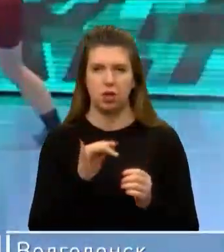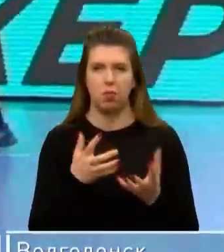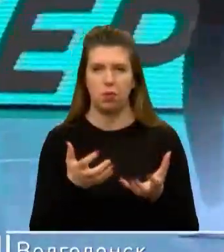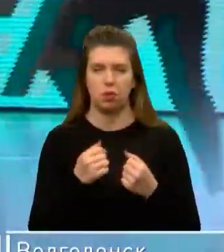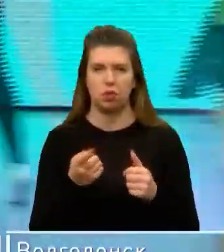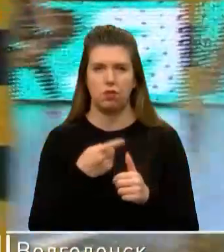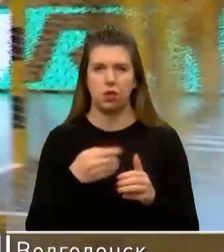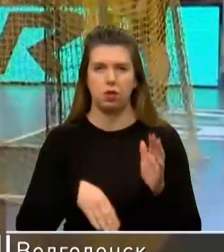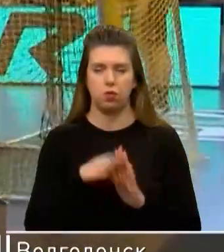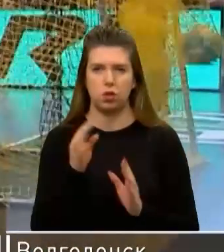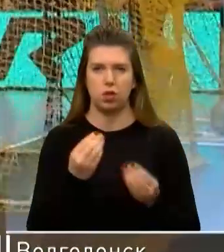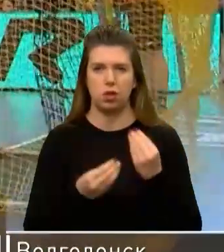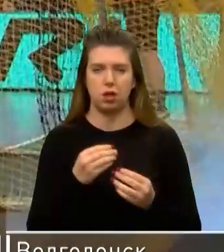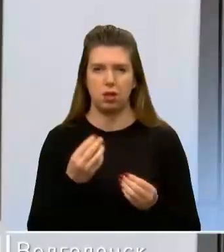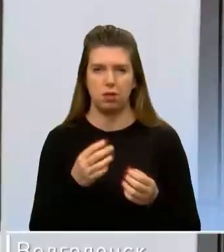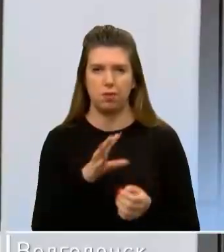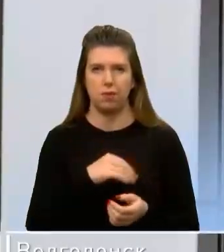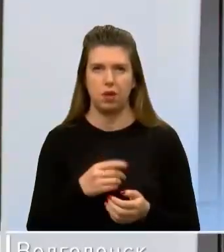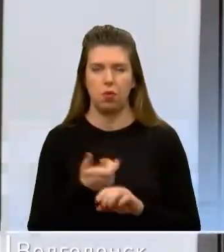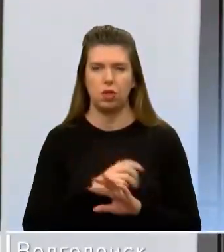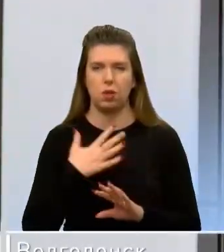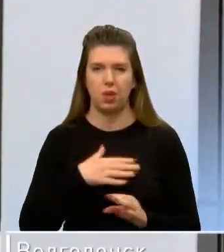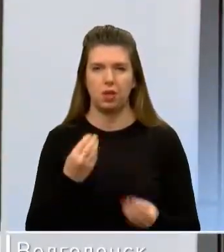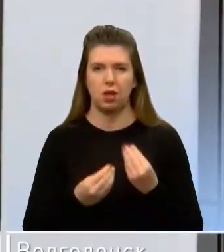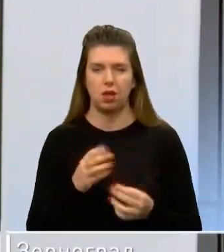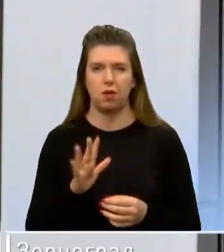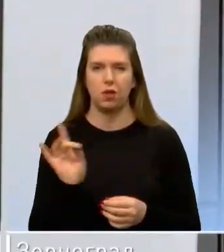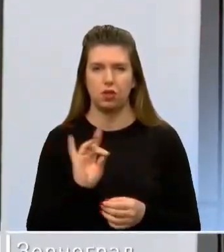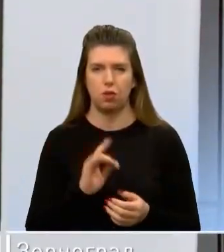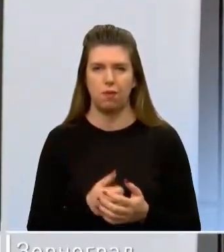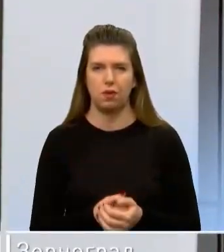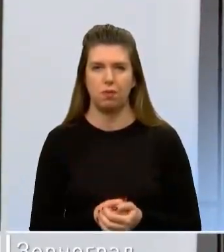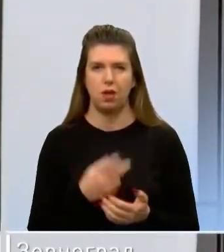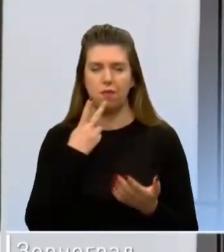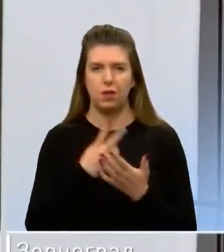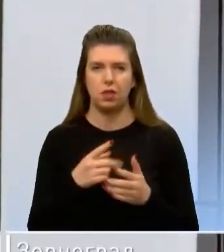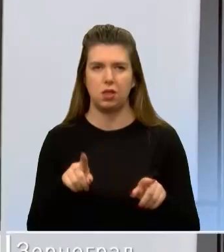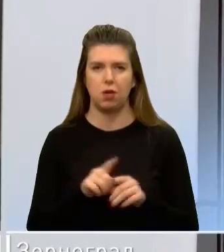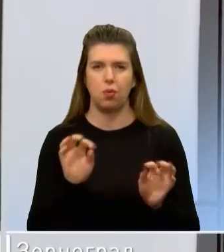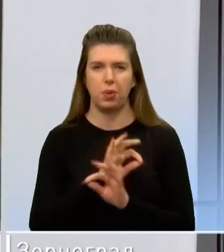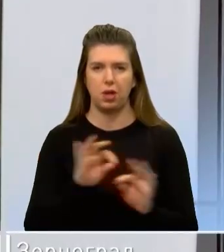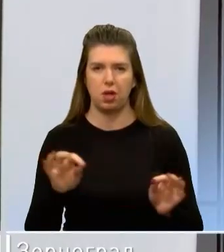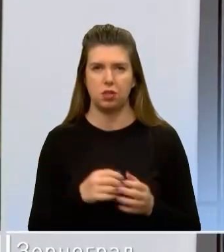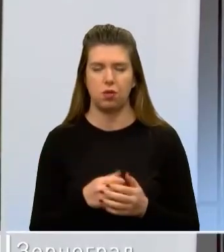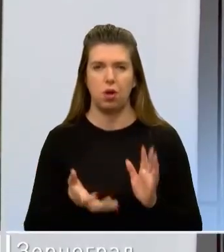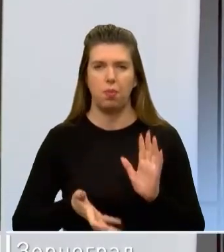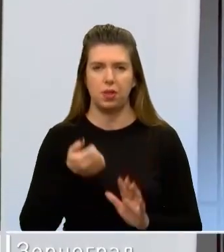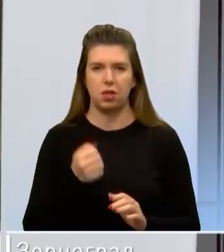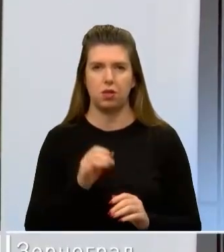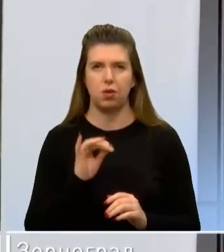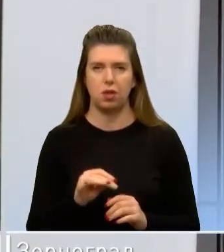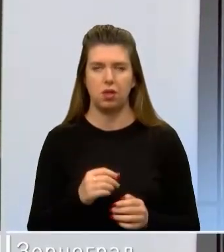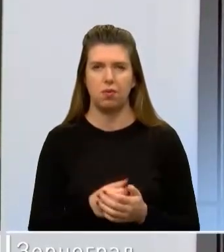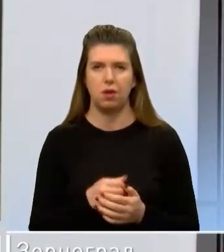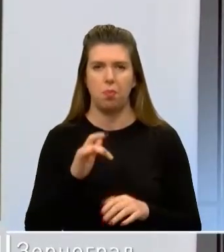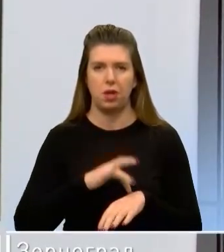получила звание лучшего игрока матча Очень приятно играть в Ростове и видеть такую прекрасную поддержку и в